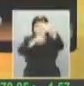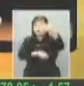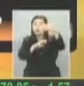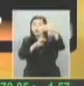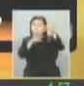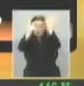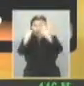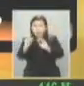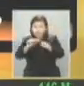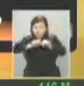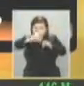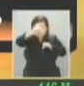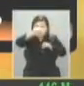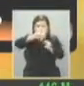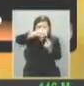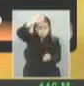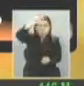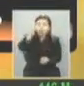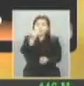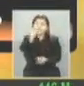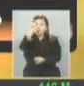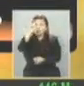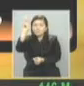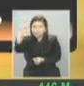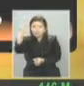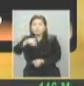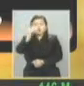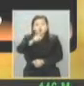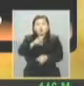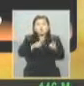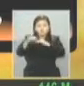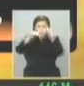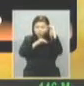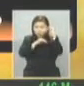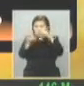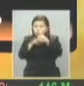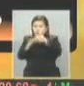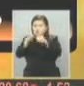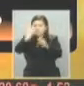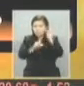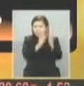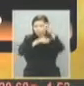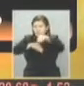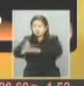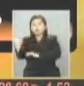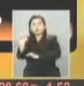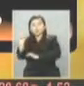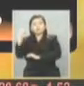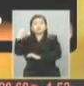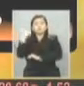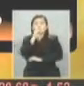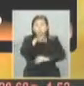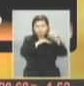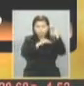นาดตั้งแต่200เมตรขึ้นไปผู้ประกอบการต้องกำหนดเส้นทางการหนีไฟระบบแจ้งเหตุเพลิงไหม้ระบบดับ